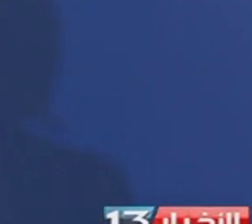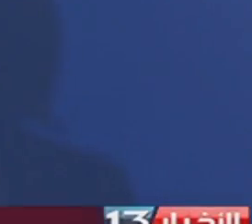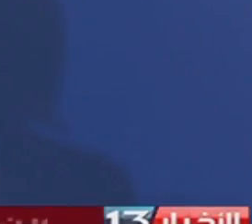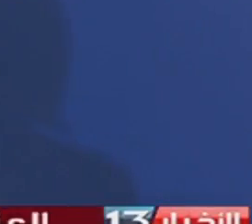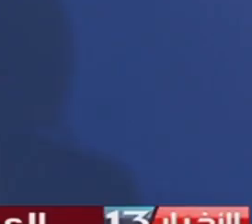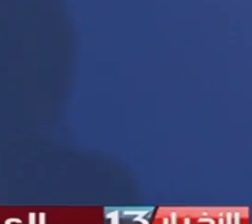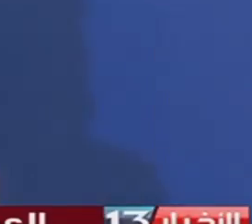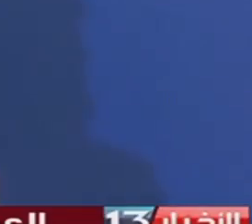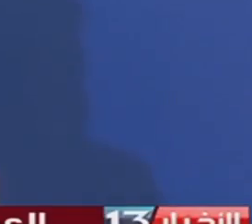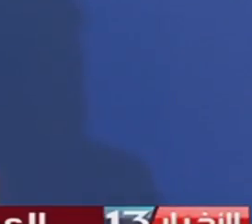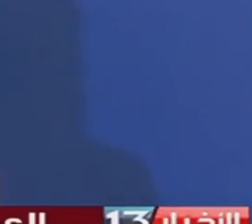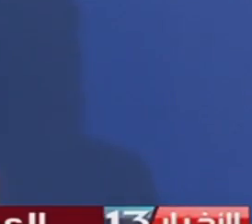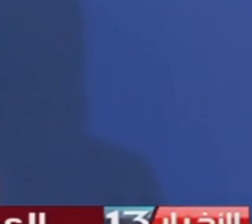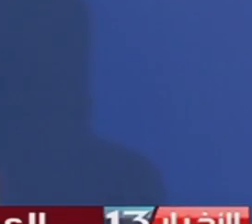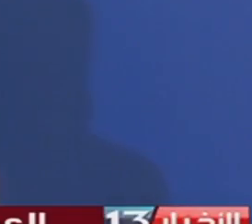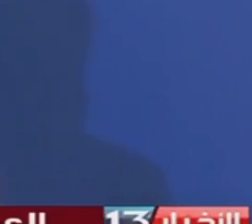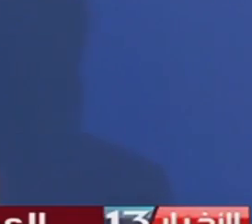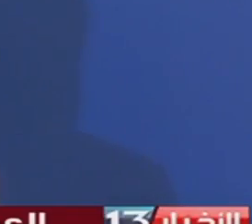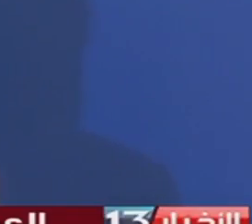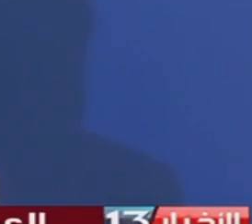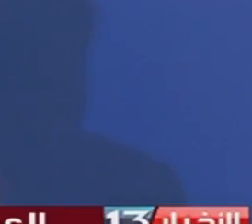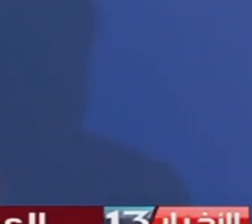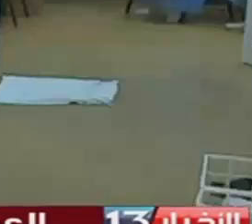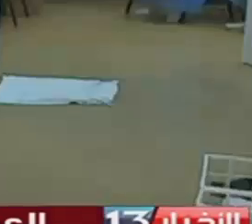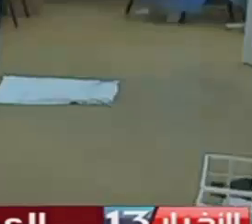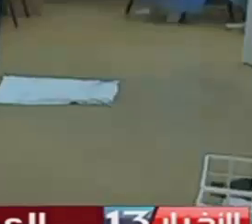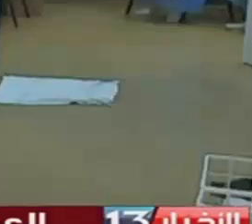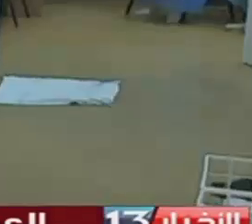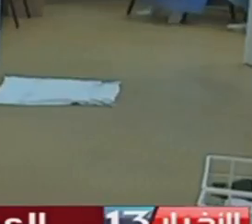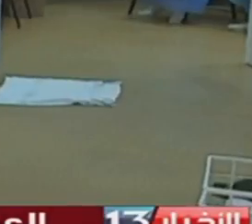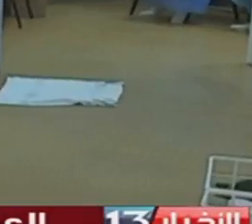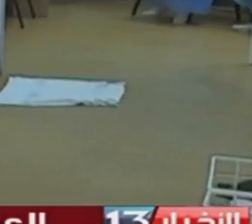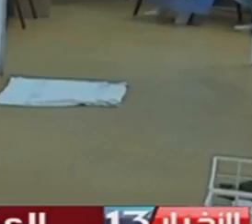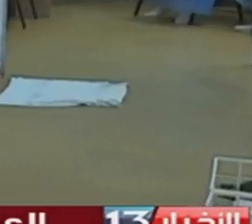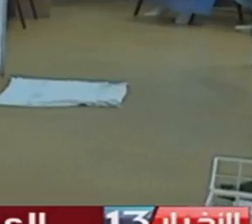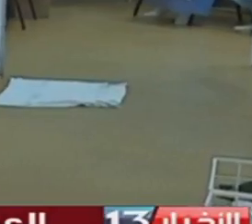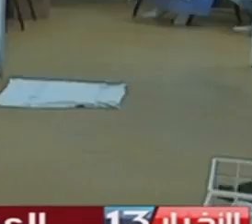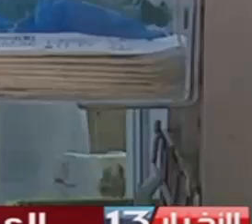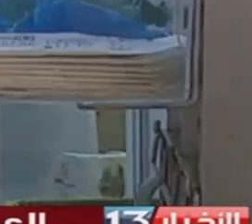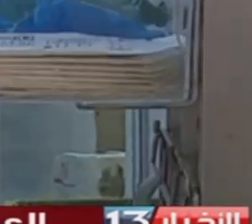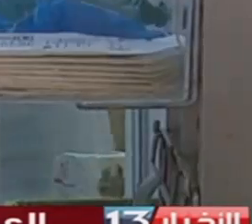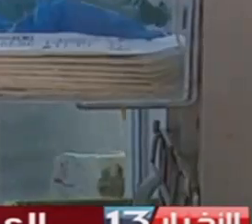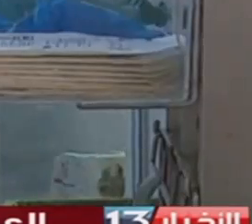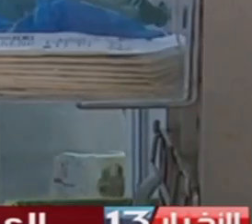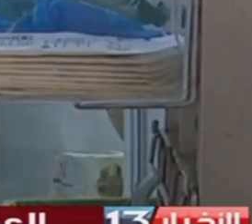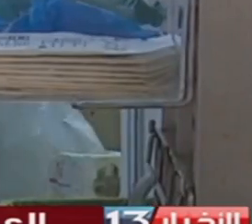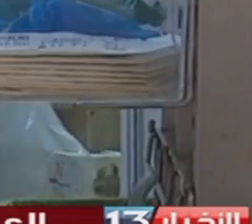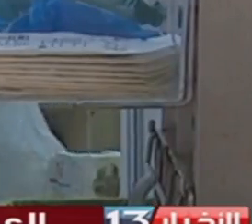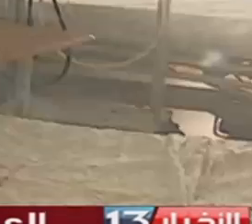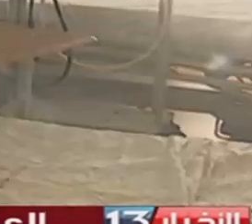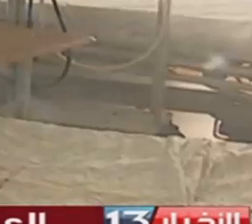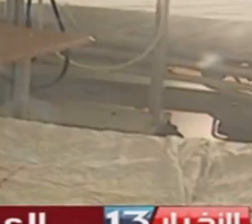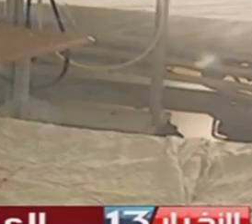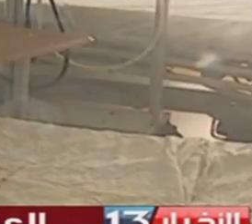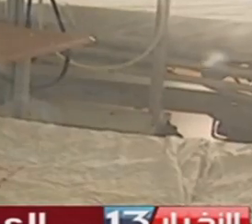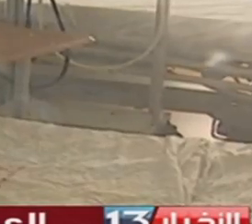الإعلان عن إجراءات جديدة تخص الحجر الصحي الموجه وحالة وفاة جديدة بسبب الإصابة بفيروس كورونا ووفود حالة إصابة